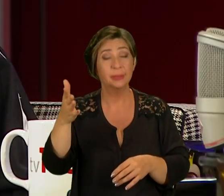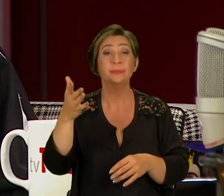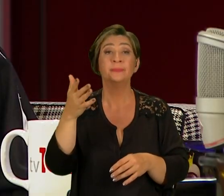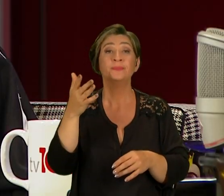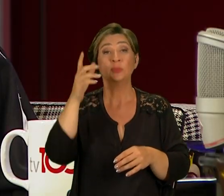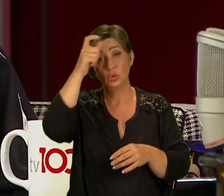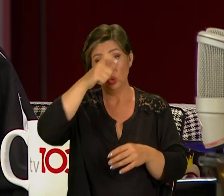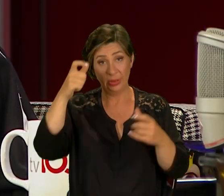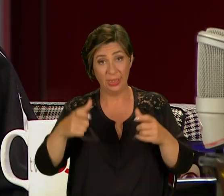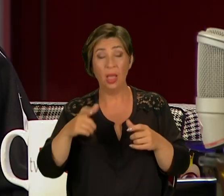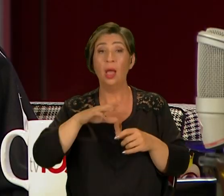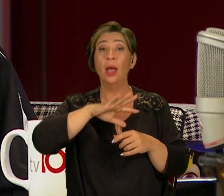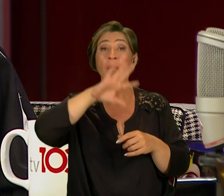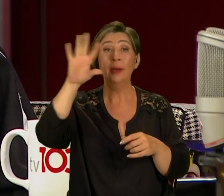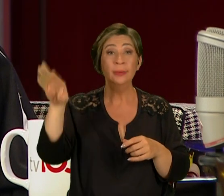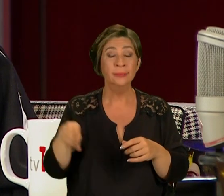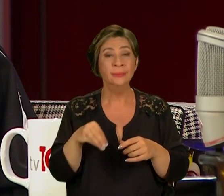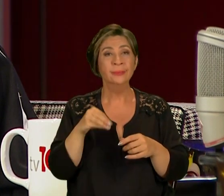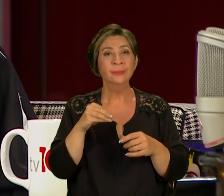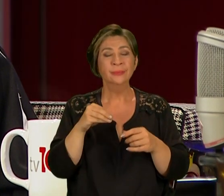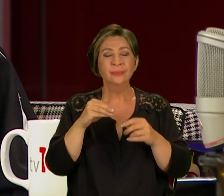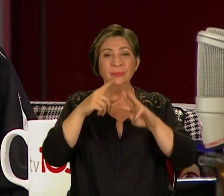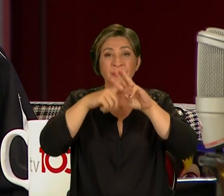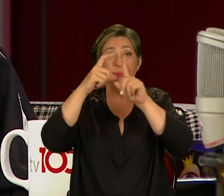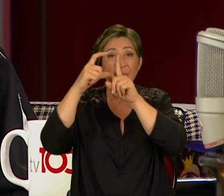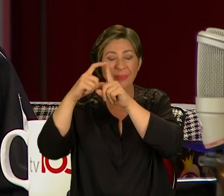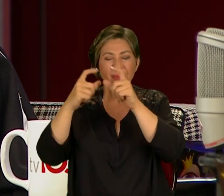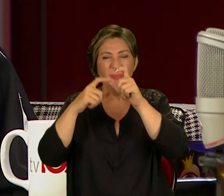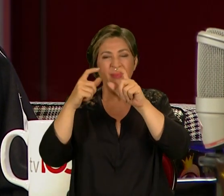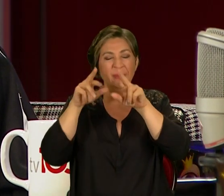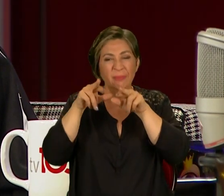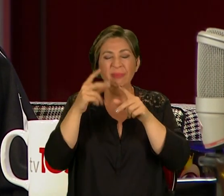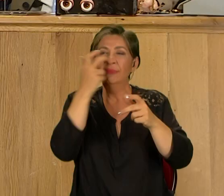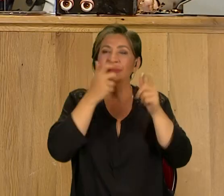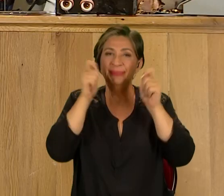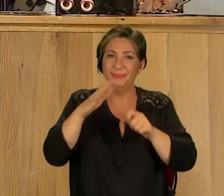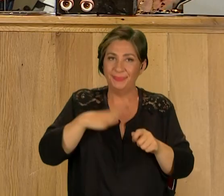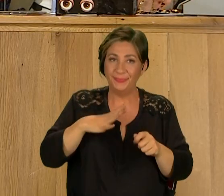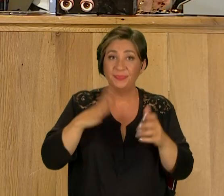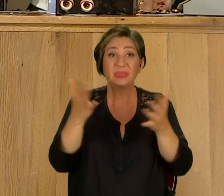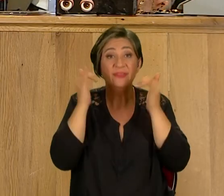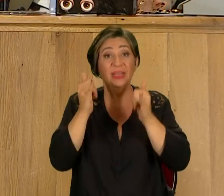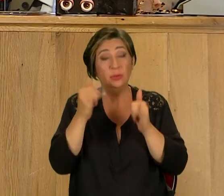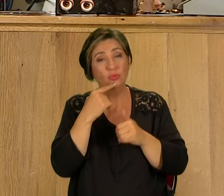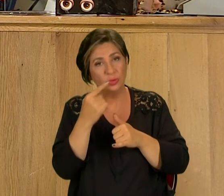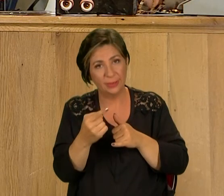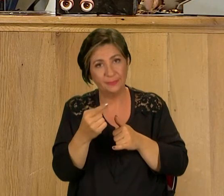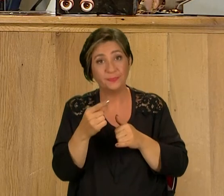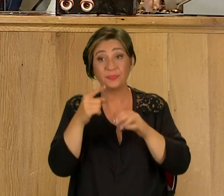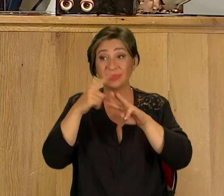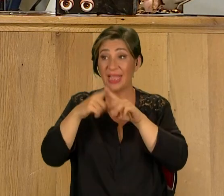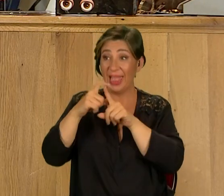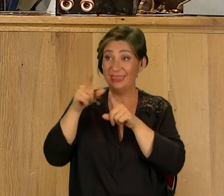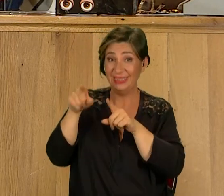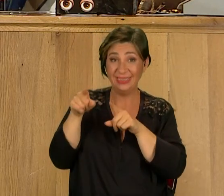Devletleri'nde, Türkiye'de herkes Ed Sheeran gibi şarkı yapmak istiyor. Daha fenasını söyleyeyim. Ed